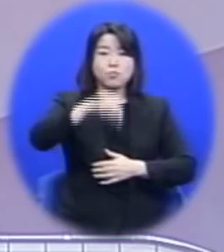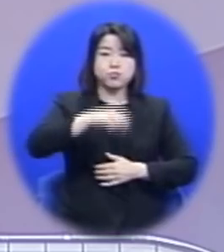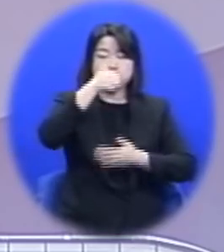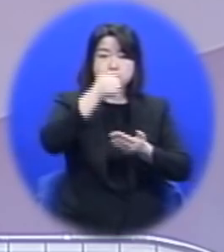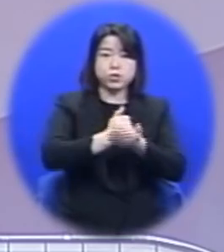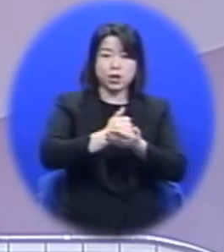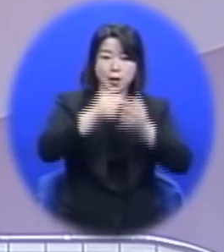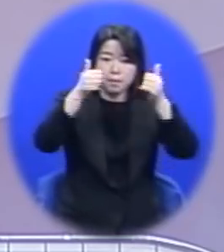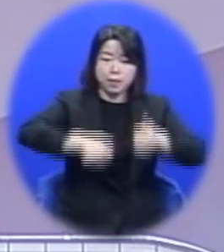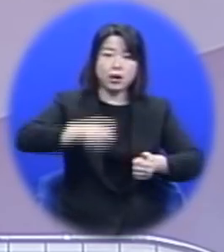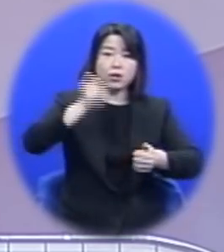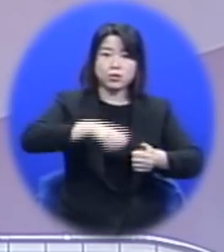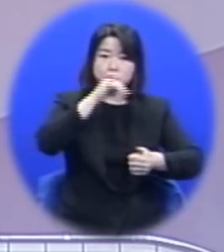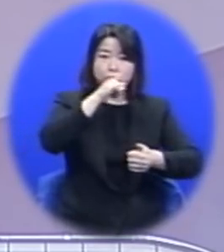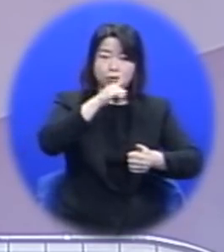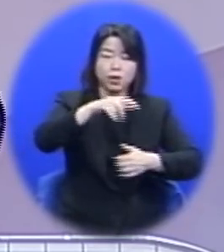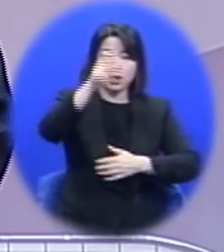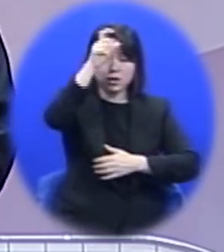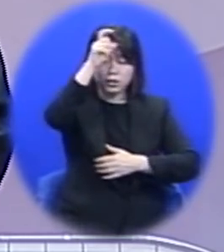있다고.